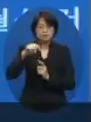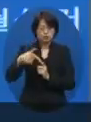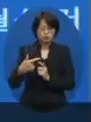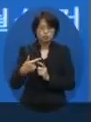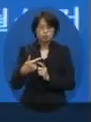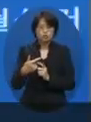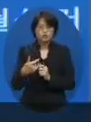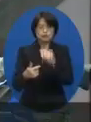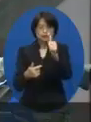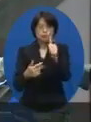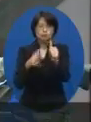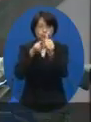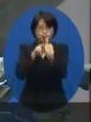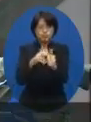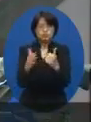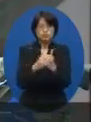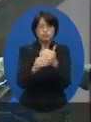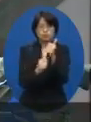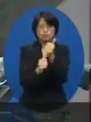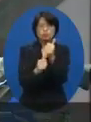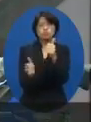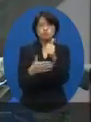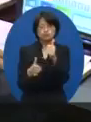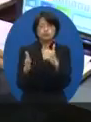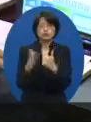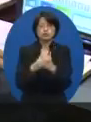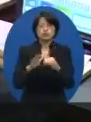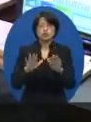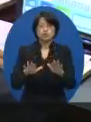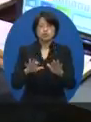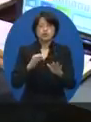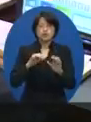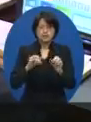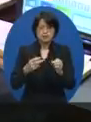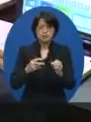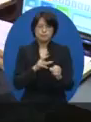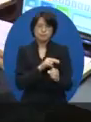의장 후보 경선에 나서 부의장까지 공석이 돼 임 의원을